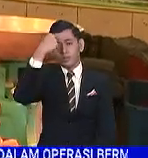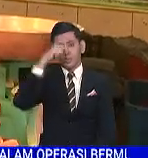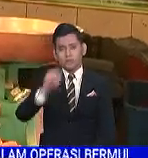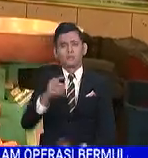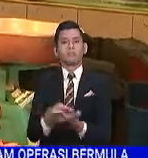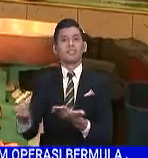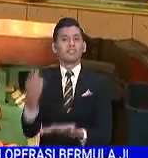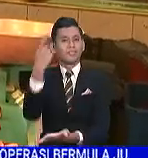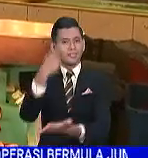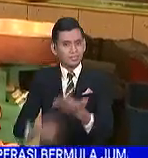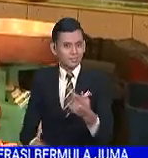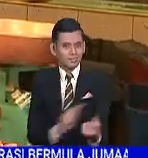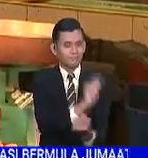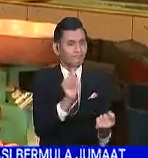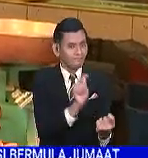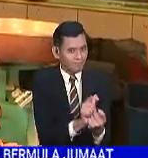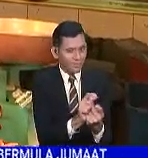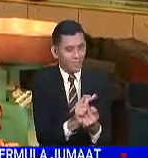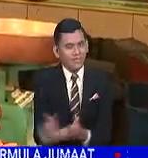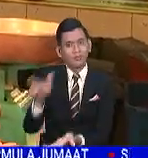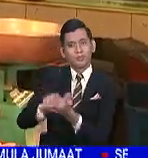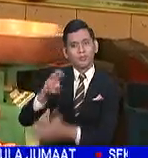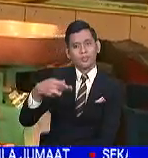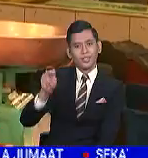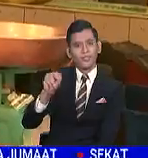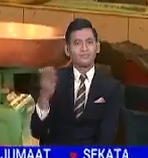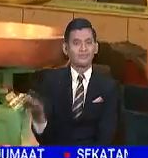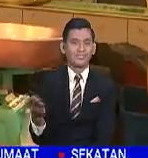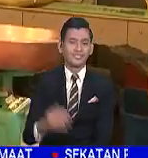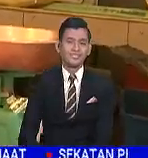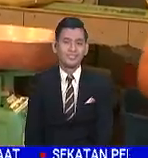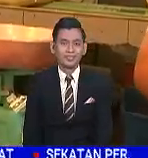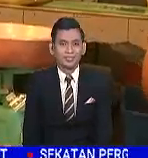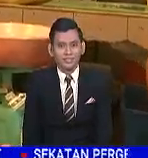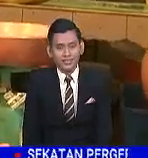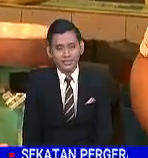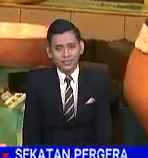anda beli dengan harga yang berpatutan. Wan Chinasami, Berita RTM.